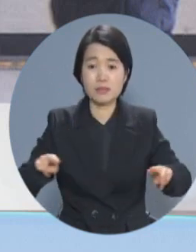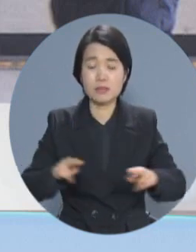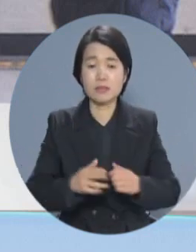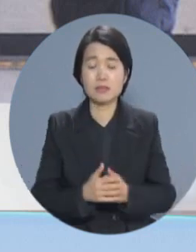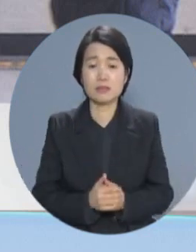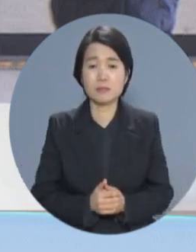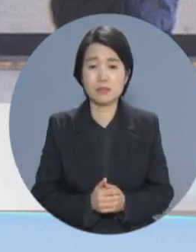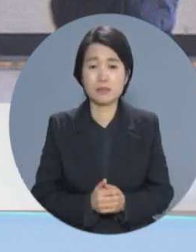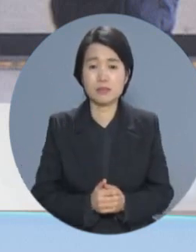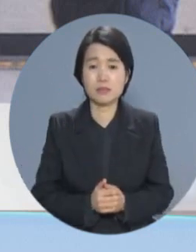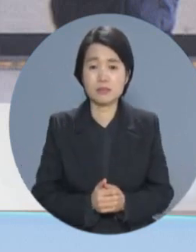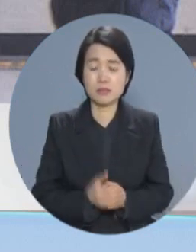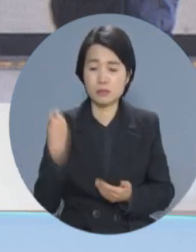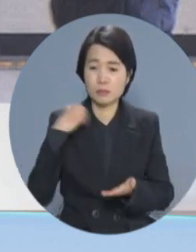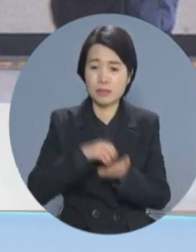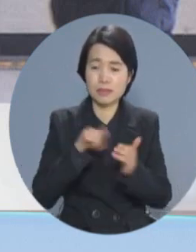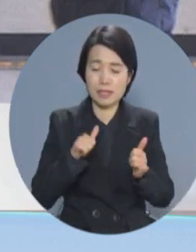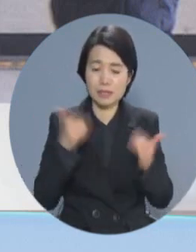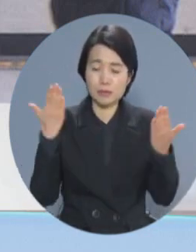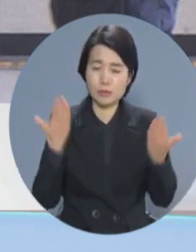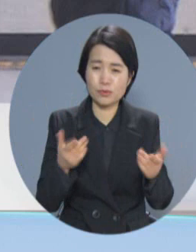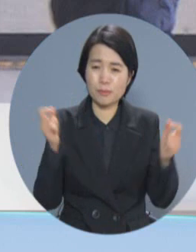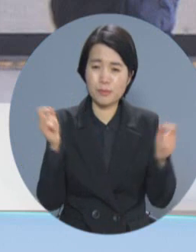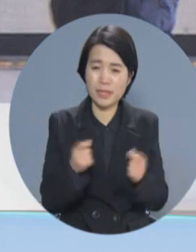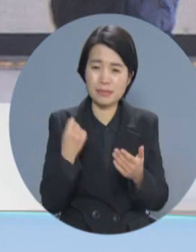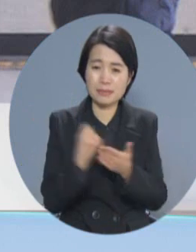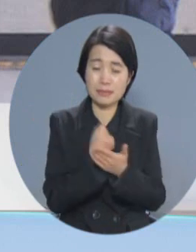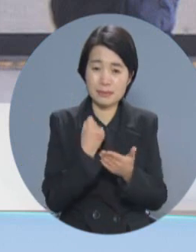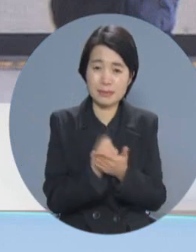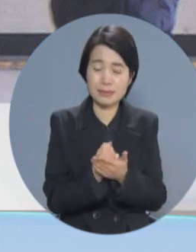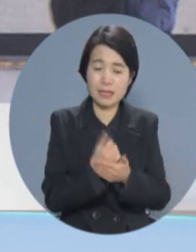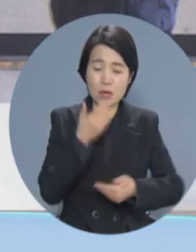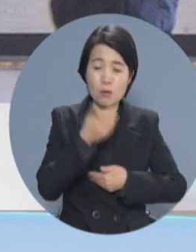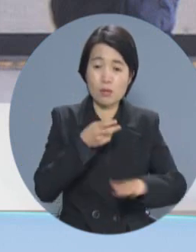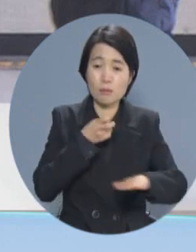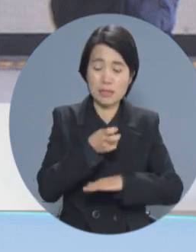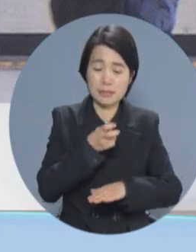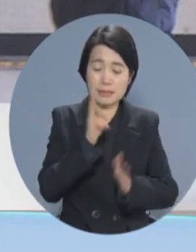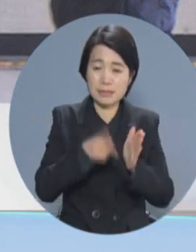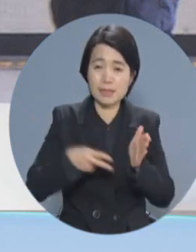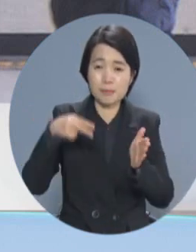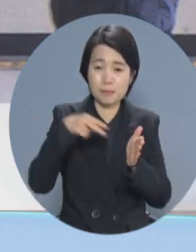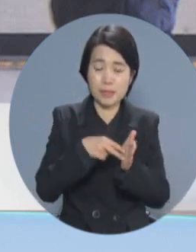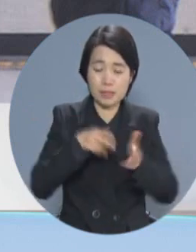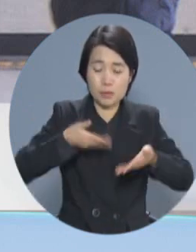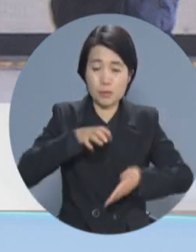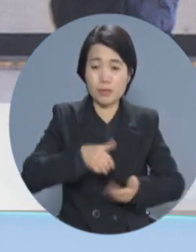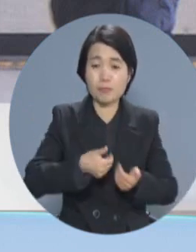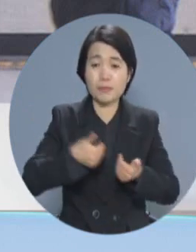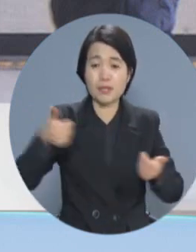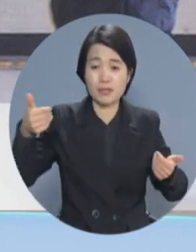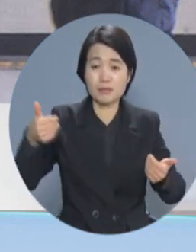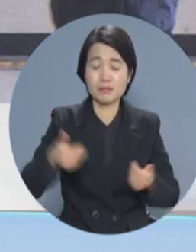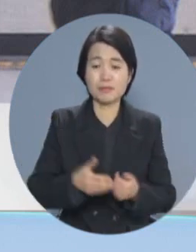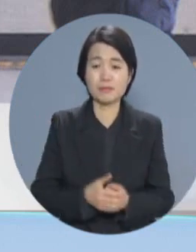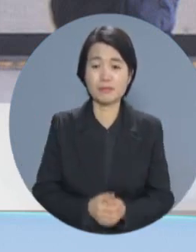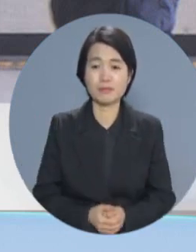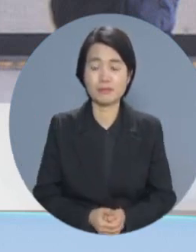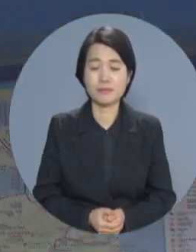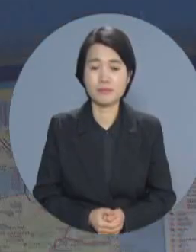끊겼습니다. 귀경객들은 짧은 연휴에 아쉬움을 달래며 버스와 기차를 타고 고향을 떠났습니다. 유민호